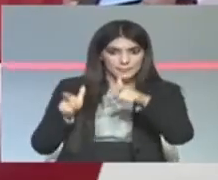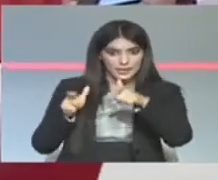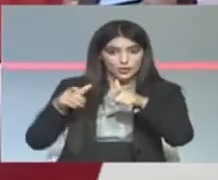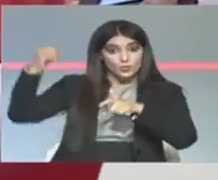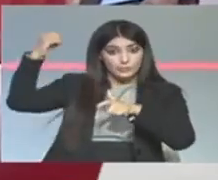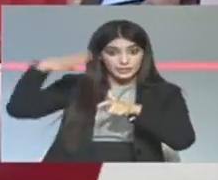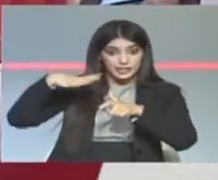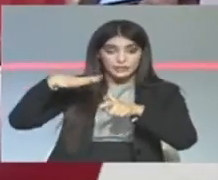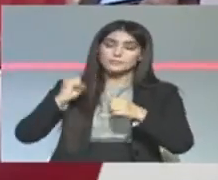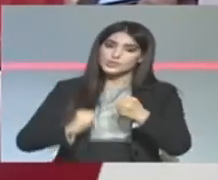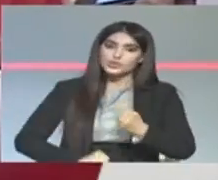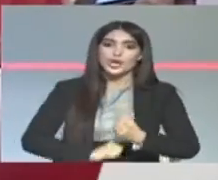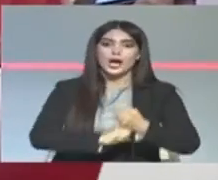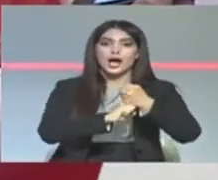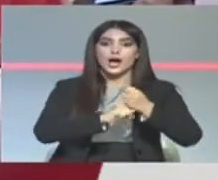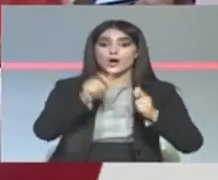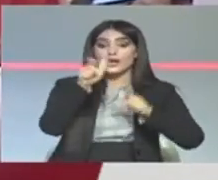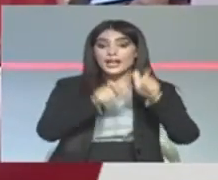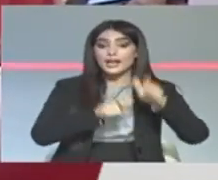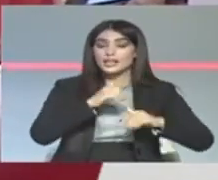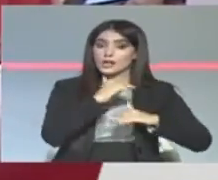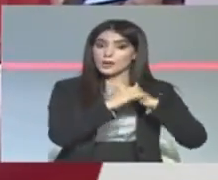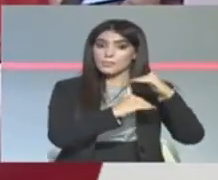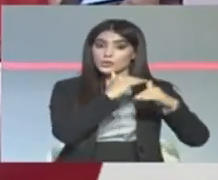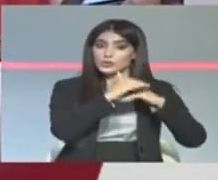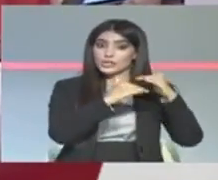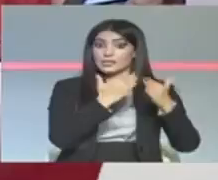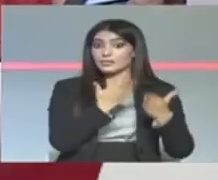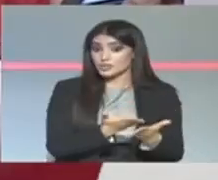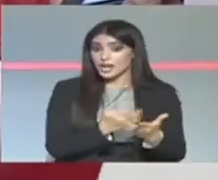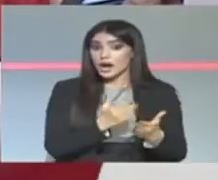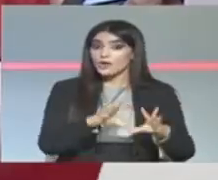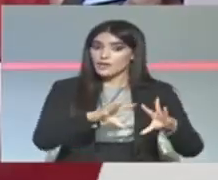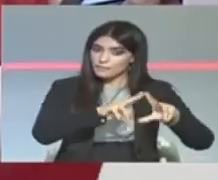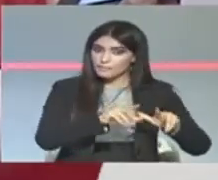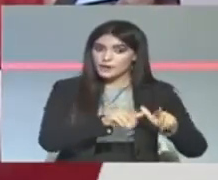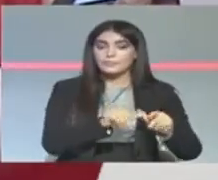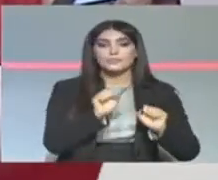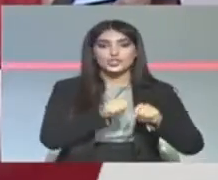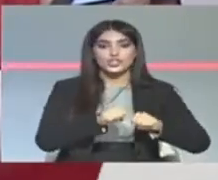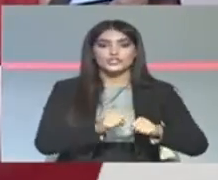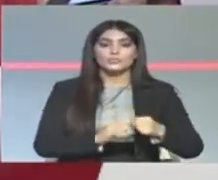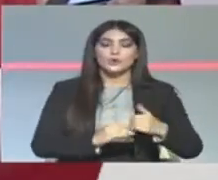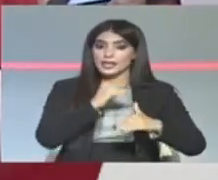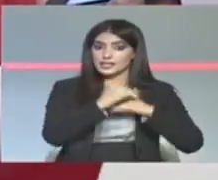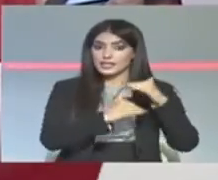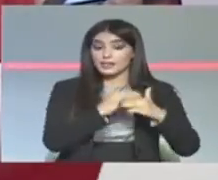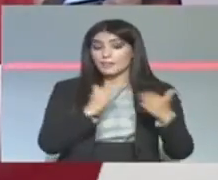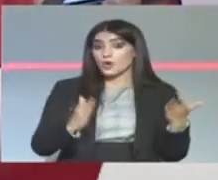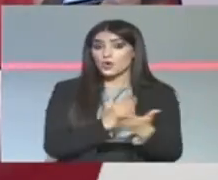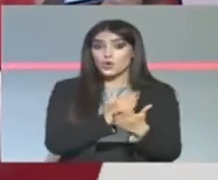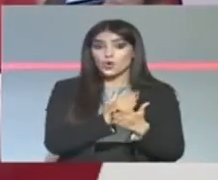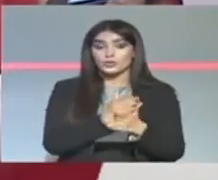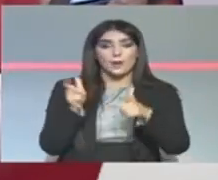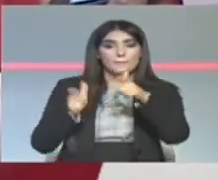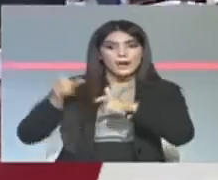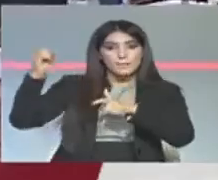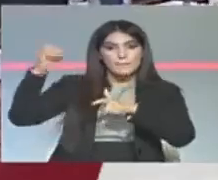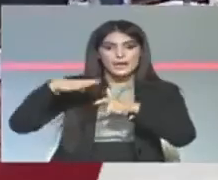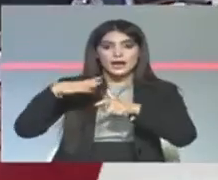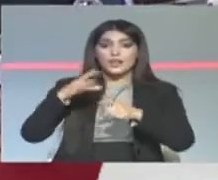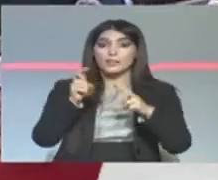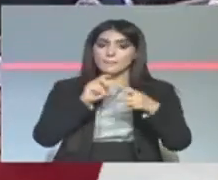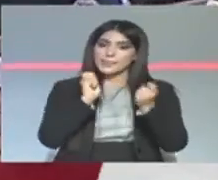ال ال المستثمرين الشريحه هذه يستثمروا في المشاريع انتاج الطاقات المتجدده